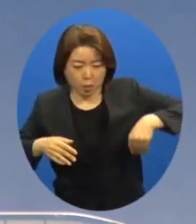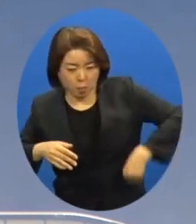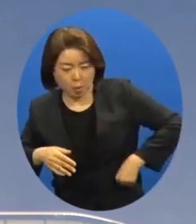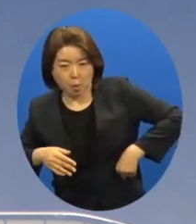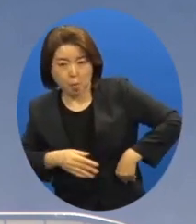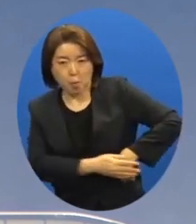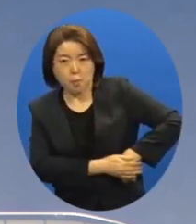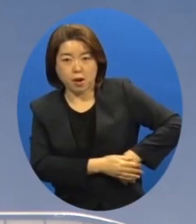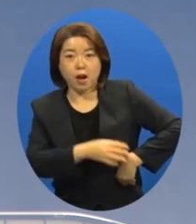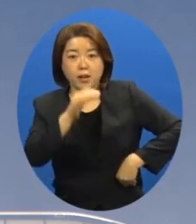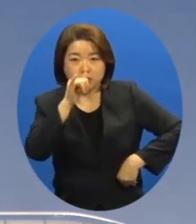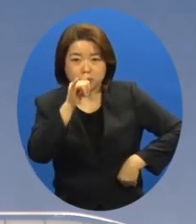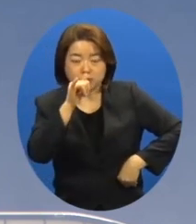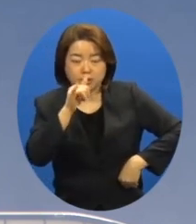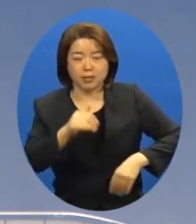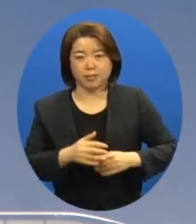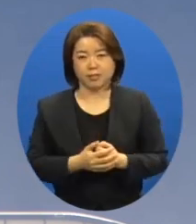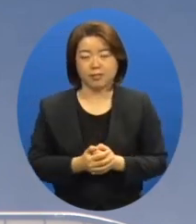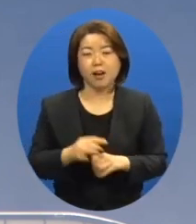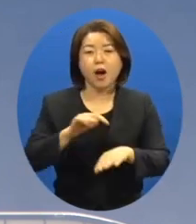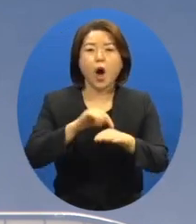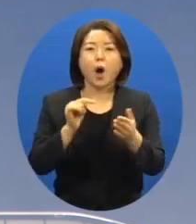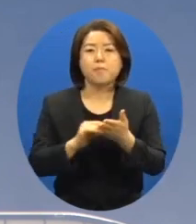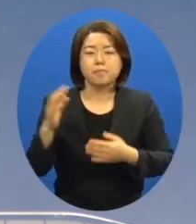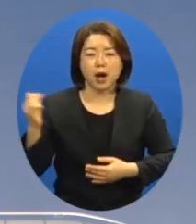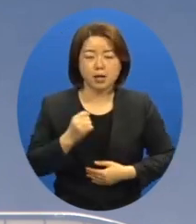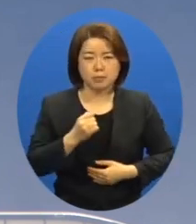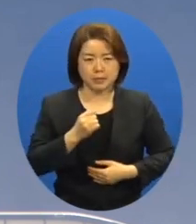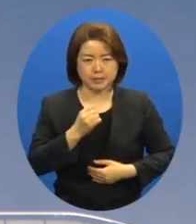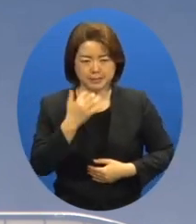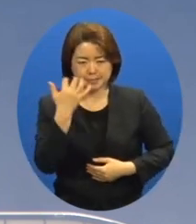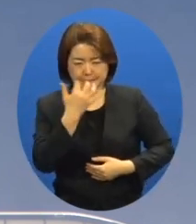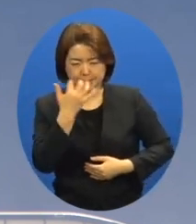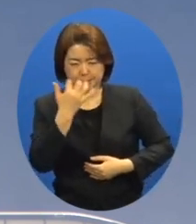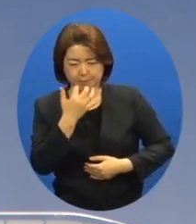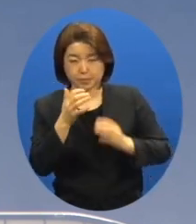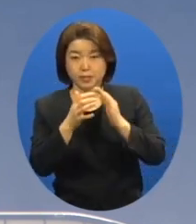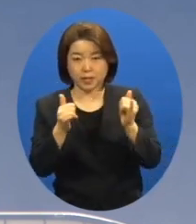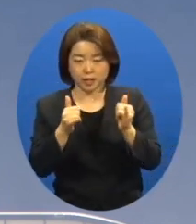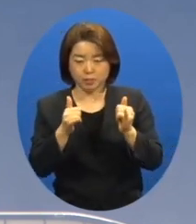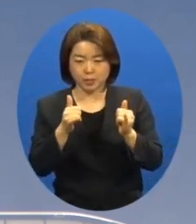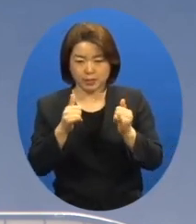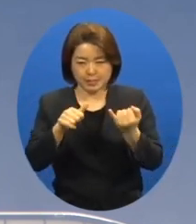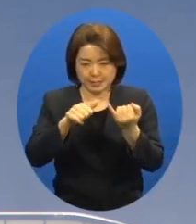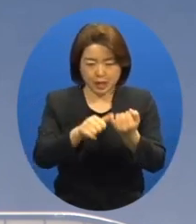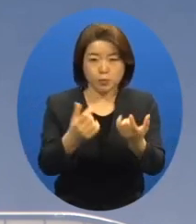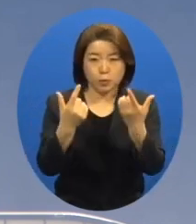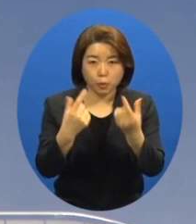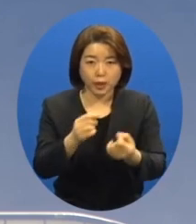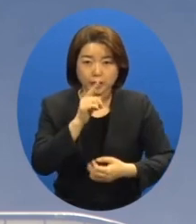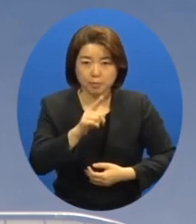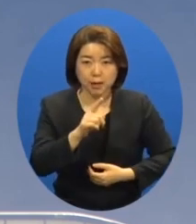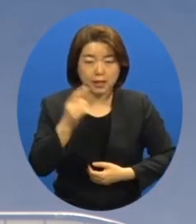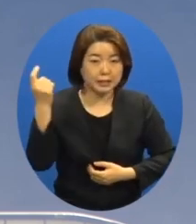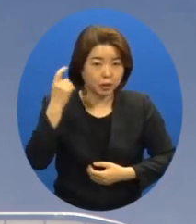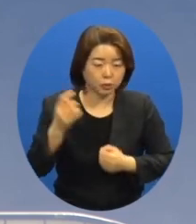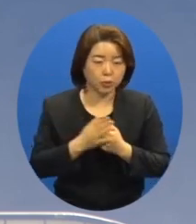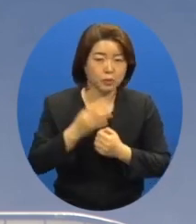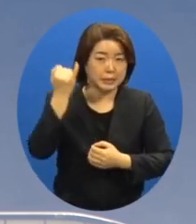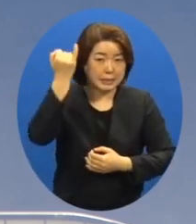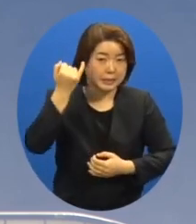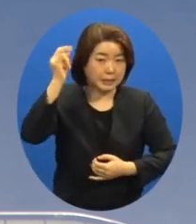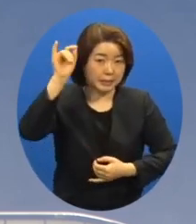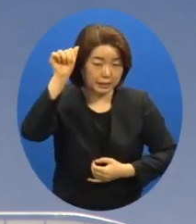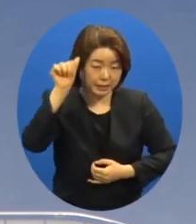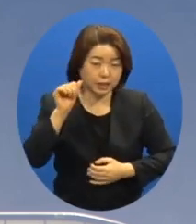다니기도 했고, 마음으로 음욕을 품은 자마다 간음한 거라 그런 말씀 듣고 사춘기 때 마음에